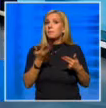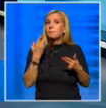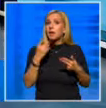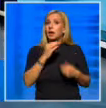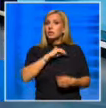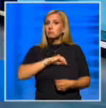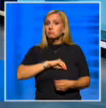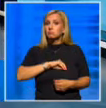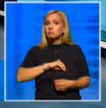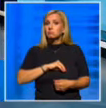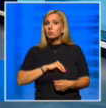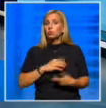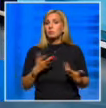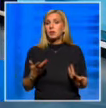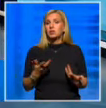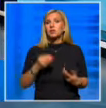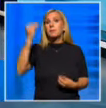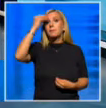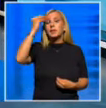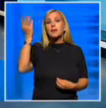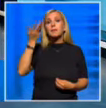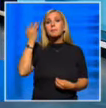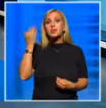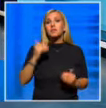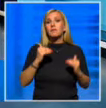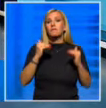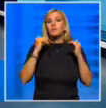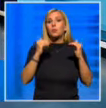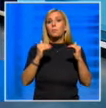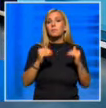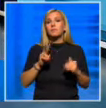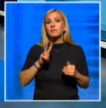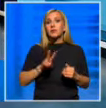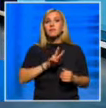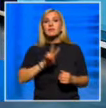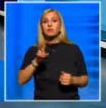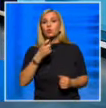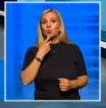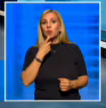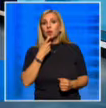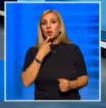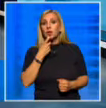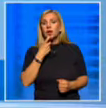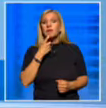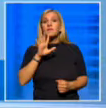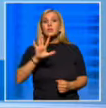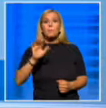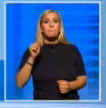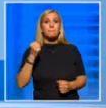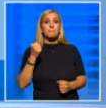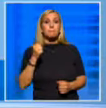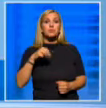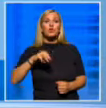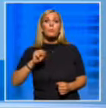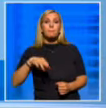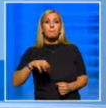България с най-добрите икономически показатели, в топ 2 беше в 22-та година, в топ 5 23-та